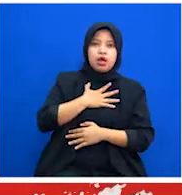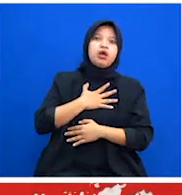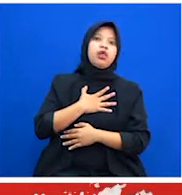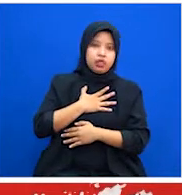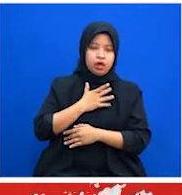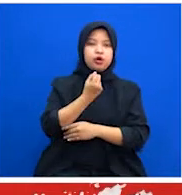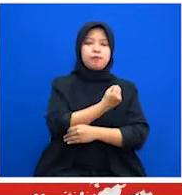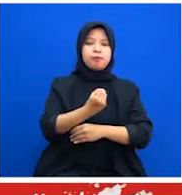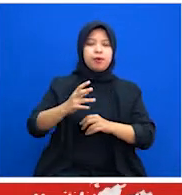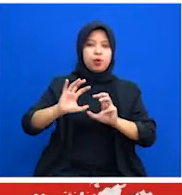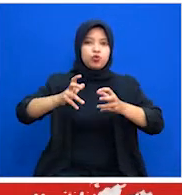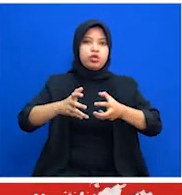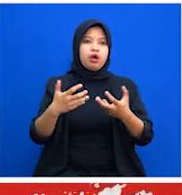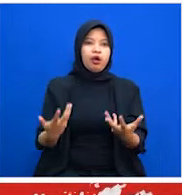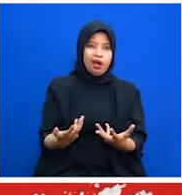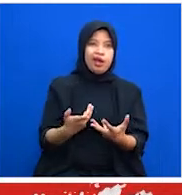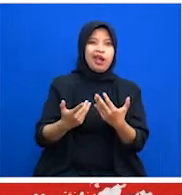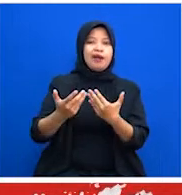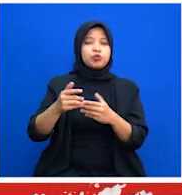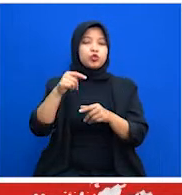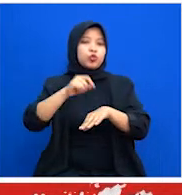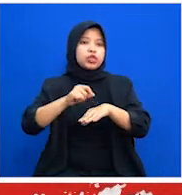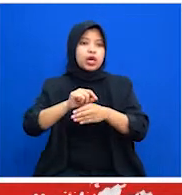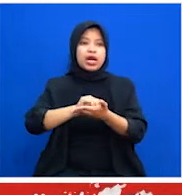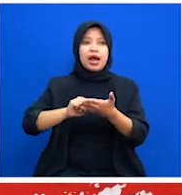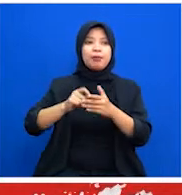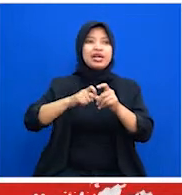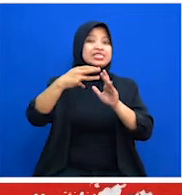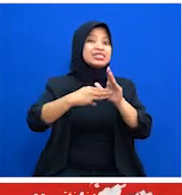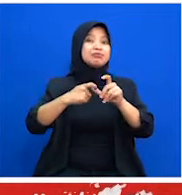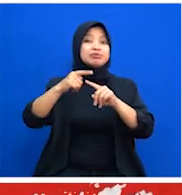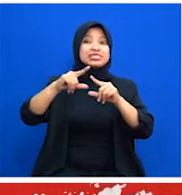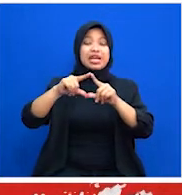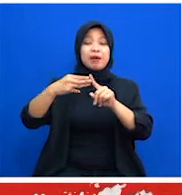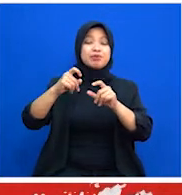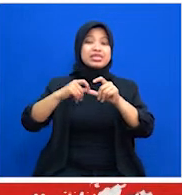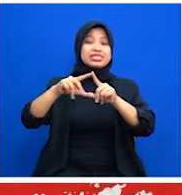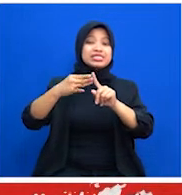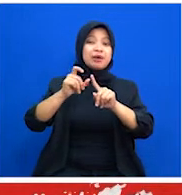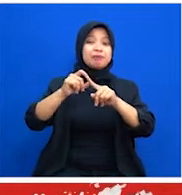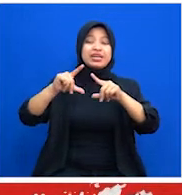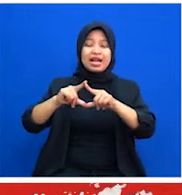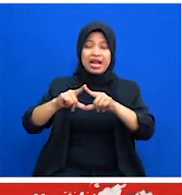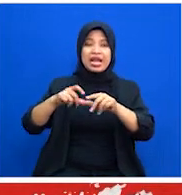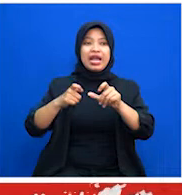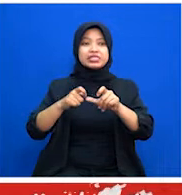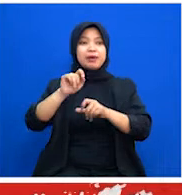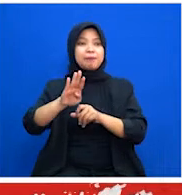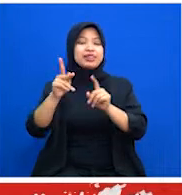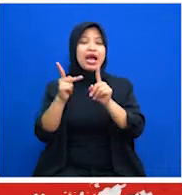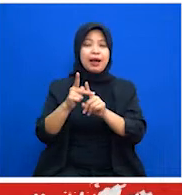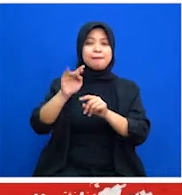membuat gempar jacket Maya sebuah akun Twitter bernama semesta bersabda atau Ed sempat